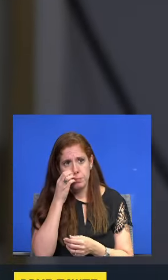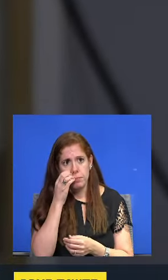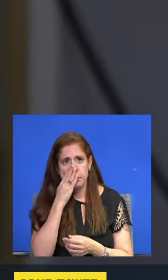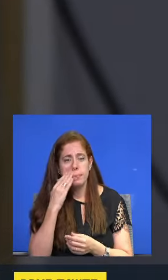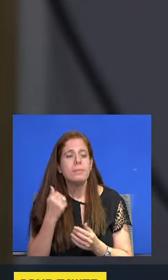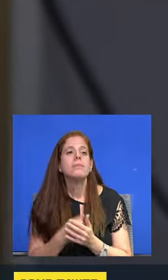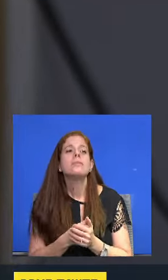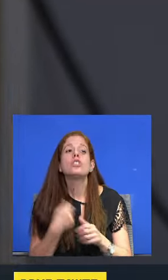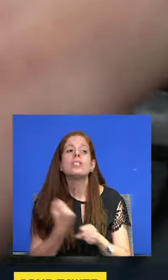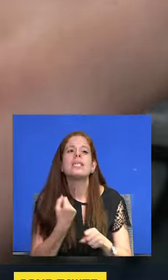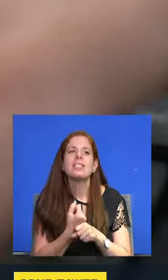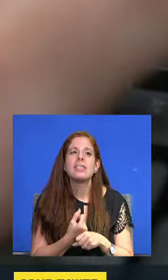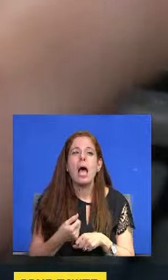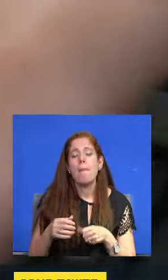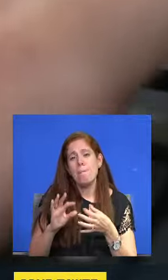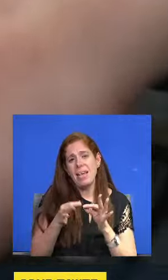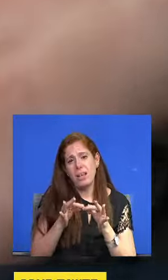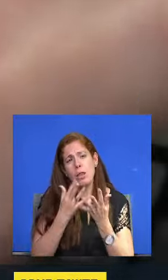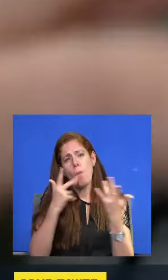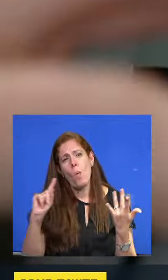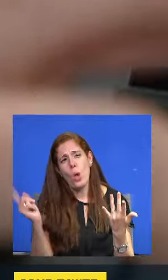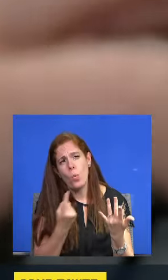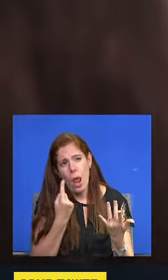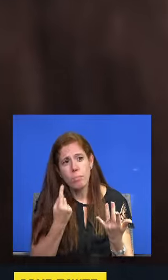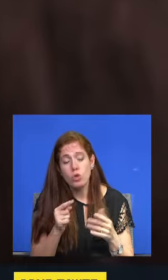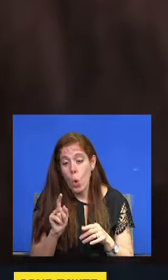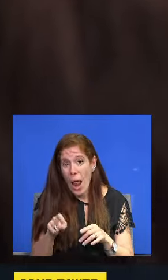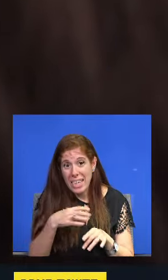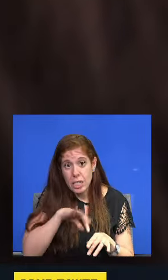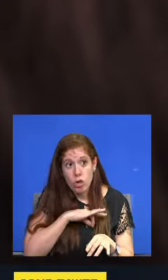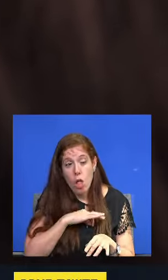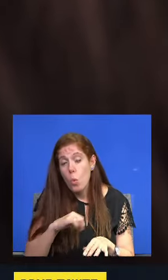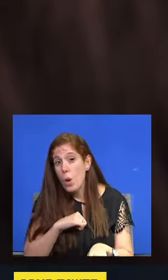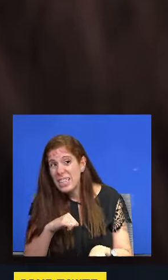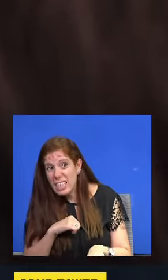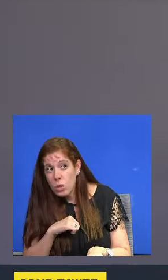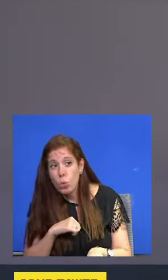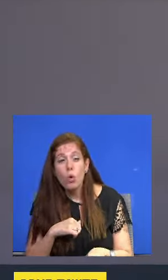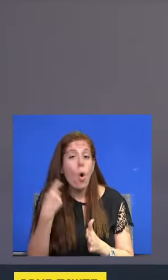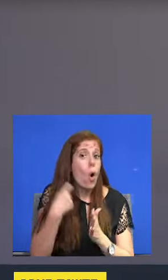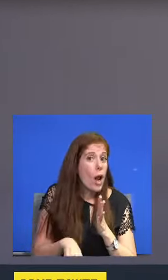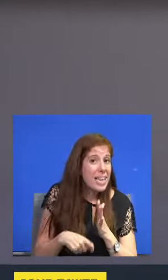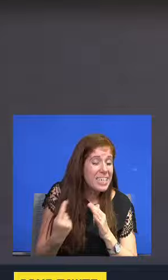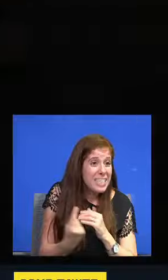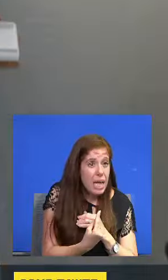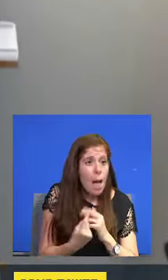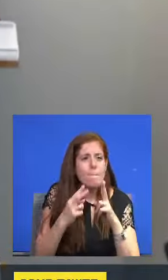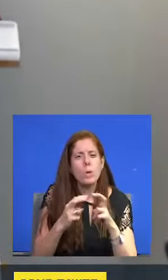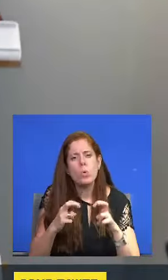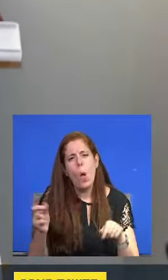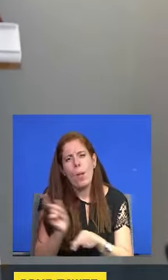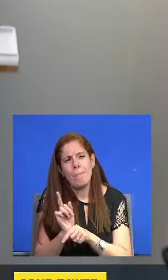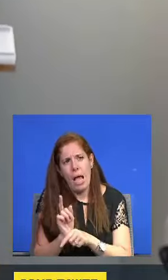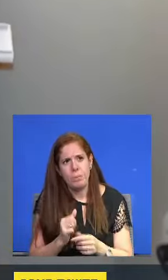כשזה נעשה במרחב המקוון, ברור לכולנו שכל לחיצה שלנו, כל התעניינות וכל קנייה מנותחות מיד.